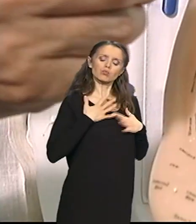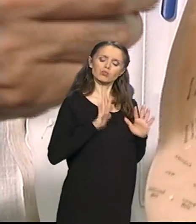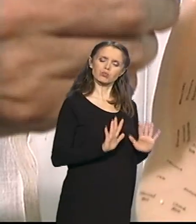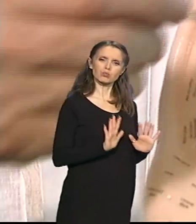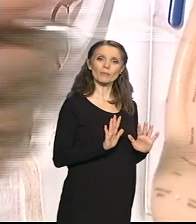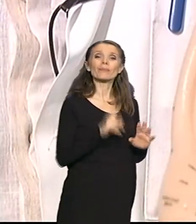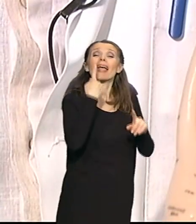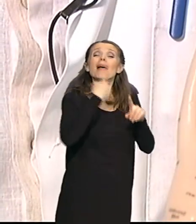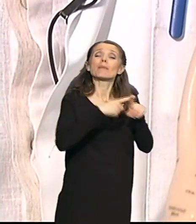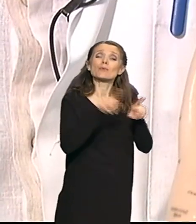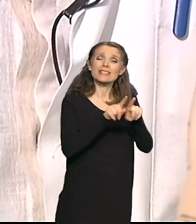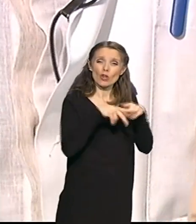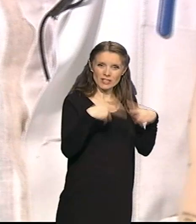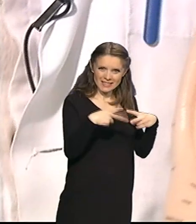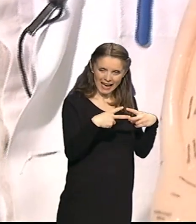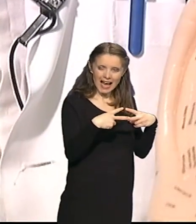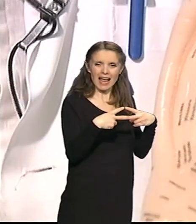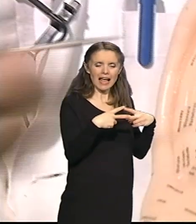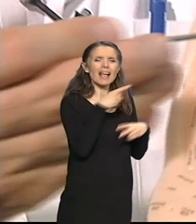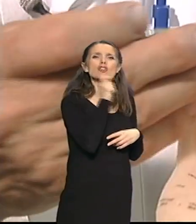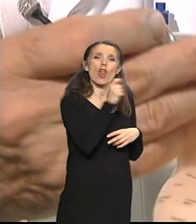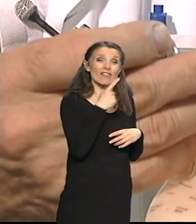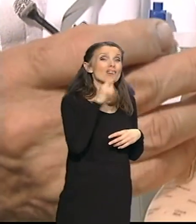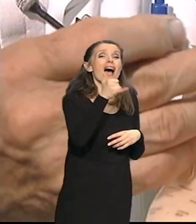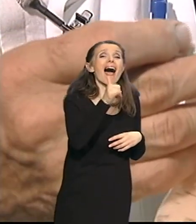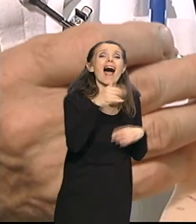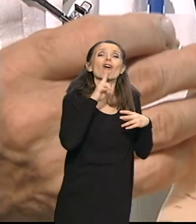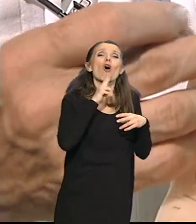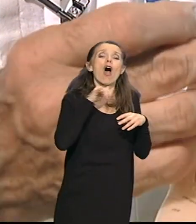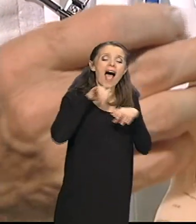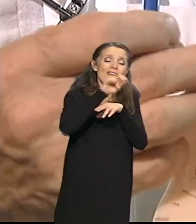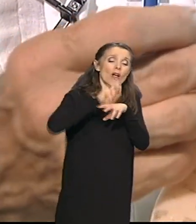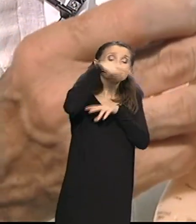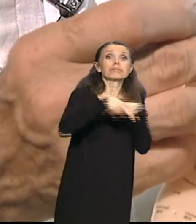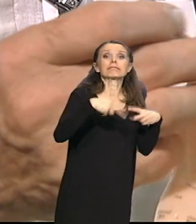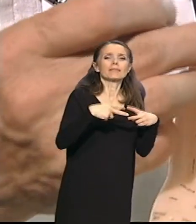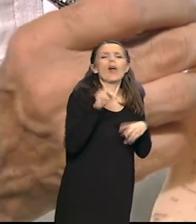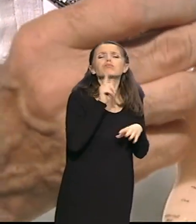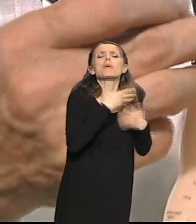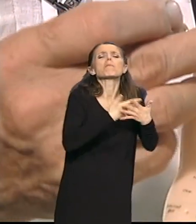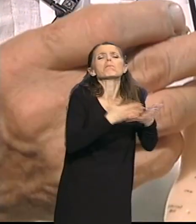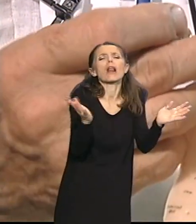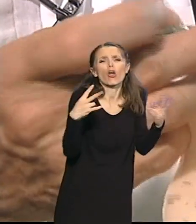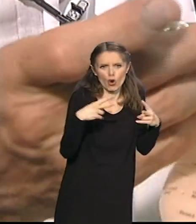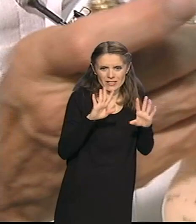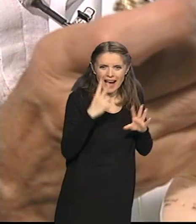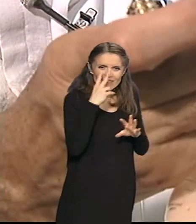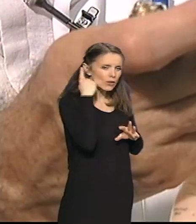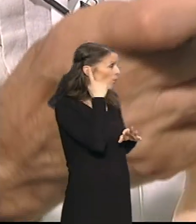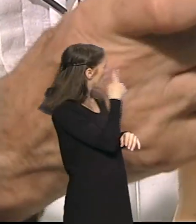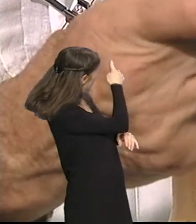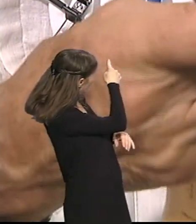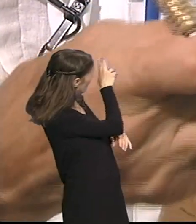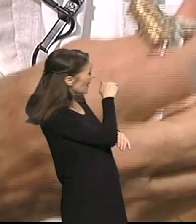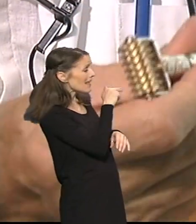sam da... Strah od letenja, da. Strah i bilo koja vrsta straha. Vidite, ovo ovde, trouglasna dolina, što se zove na uvu.